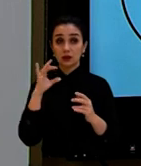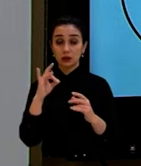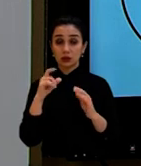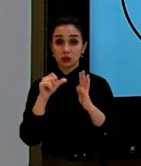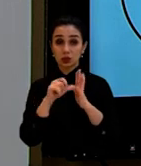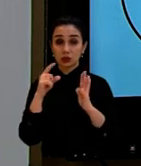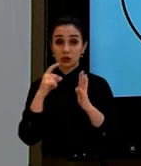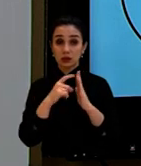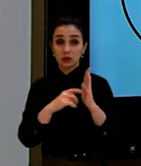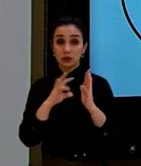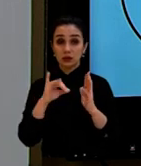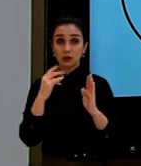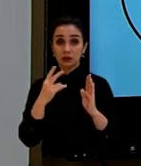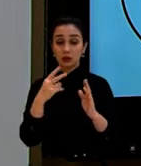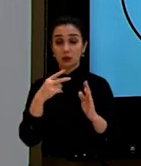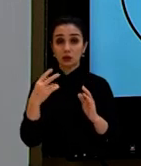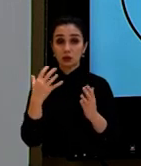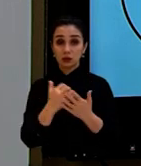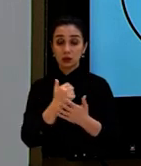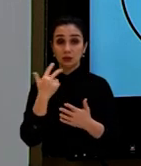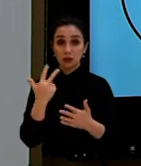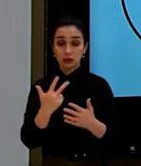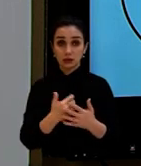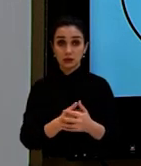Здесь 6 разделить на 2, получаем 3.